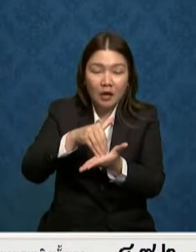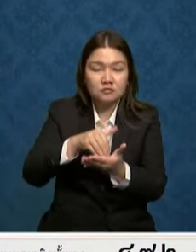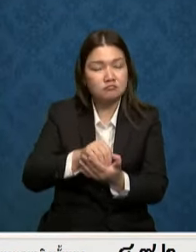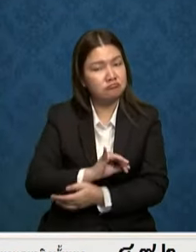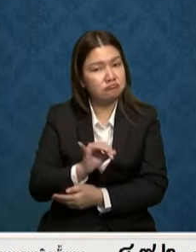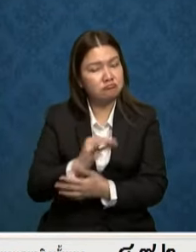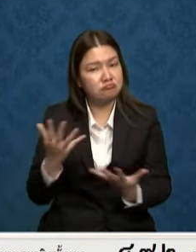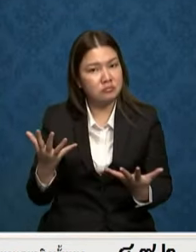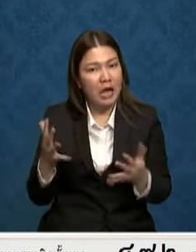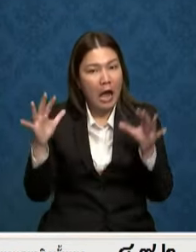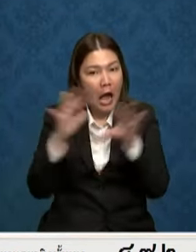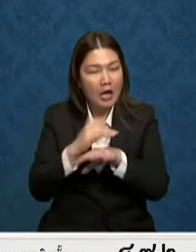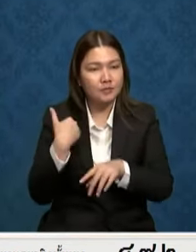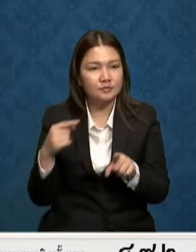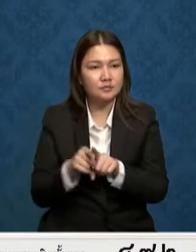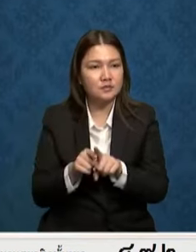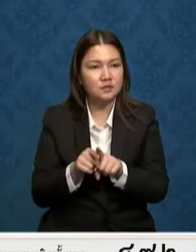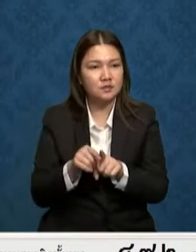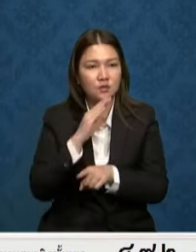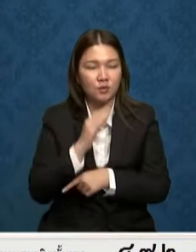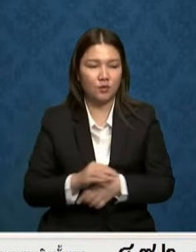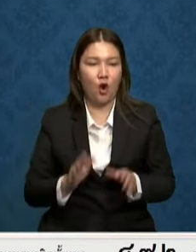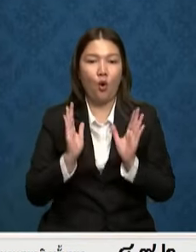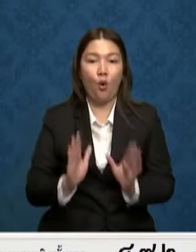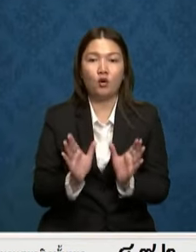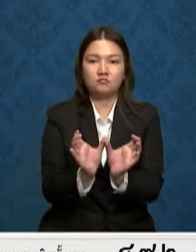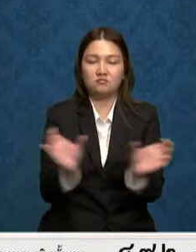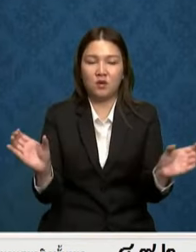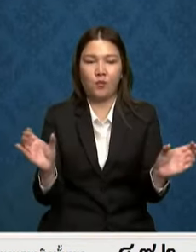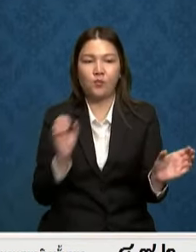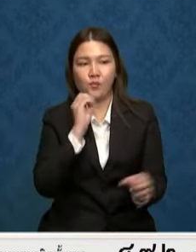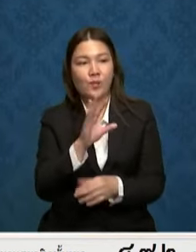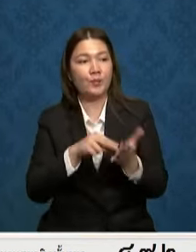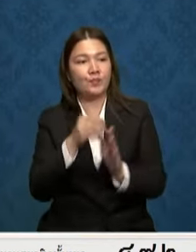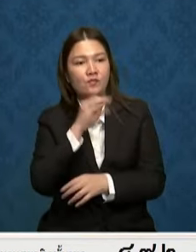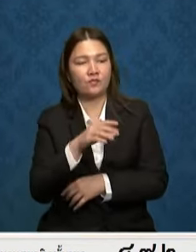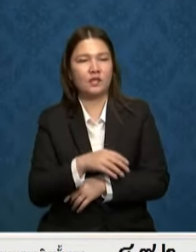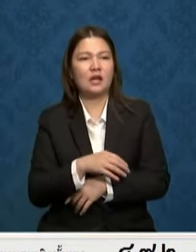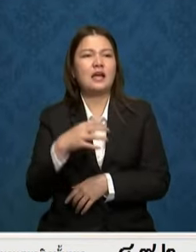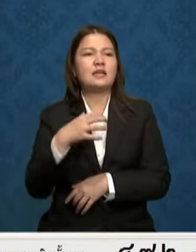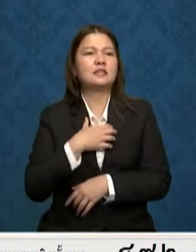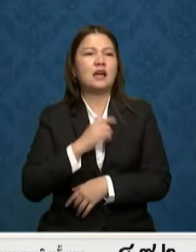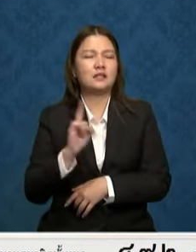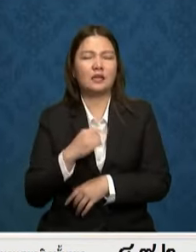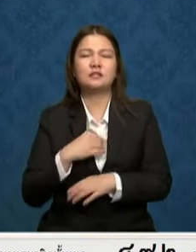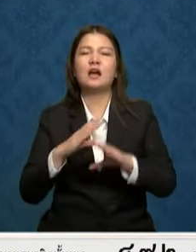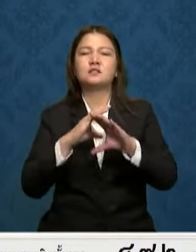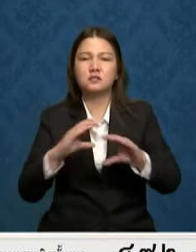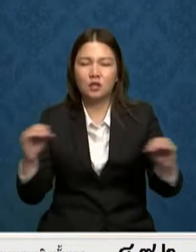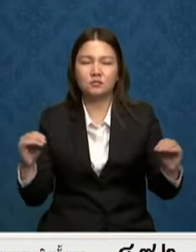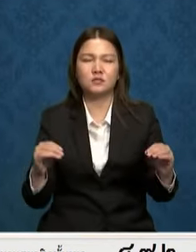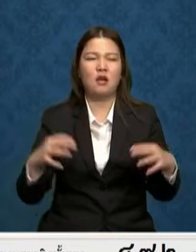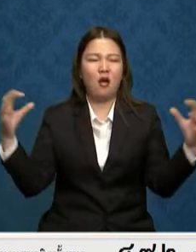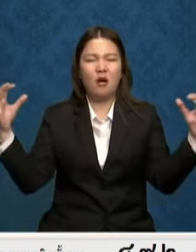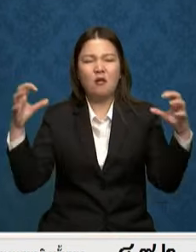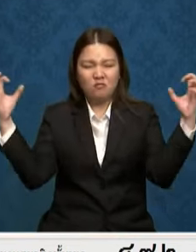ว่าเวลาไปสัมภาษณ์คนที่เป็นคู่ขัดแย้งในสงครามกลางเมืองเนี่ยทุกคนพูดตรงกันหมดว่าอยากได้สันติสุขอยากให้ความขัดแย้ง